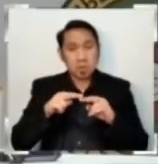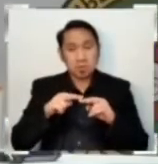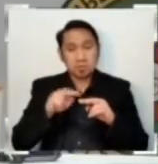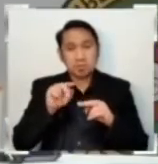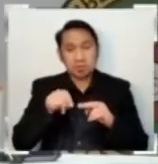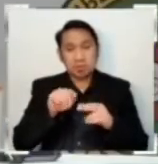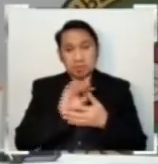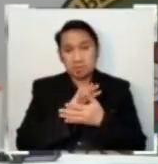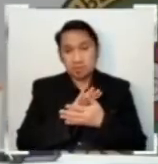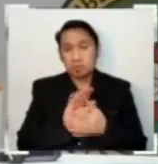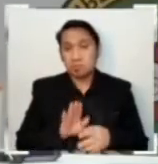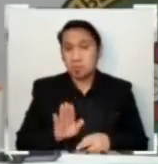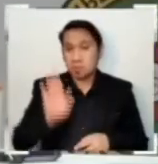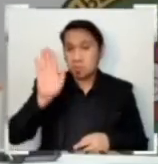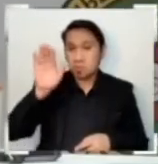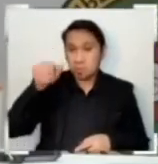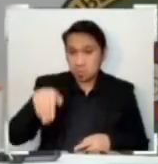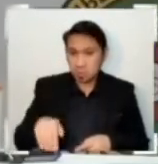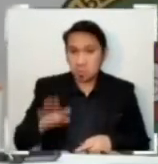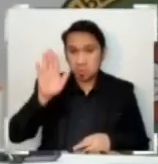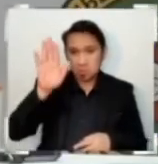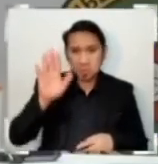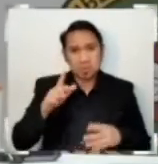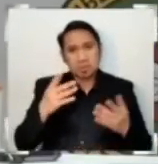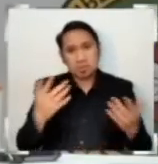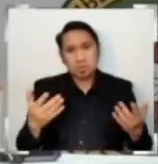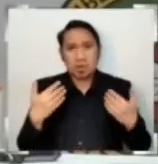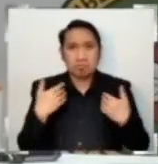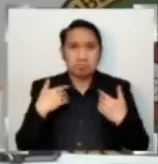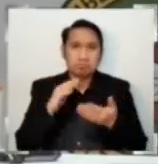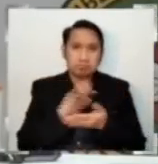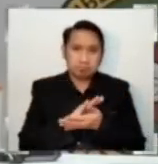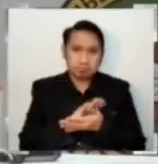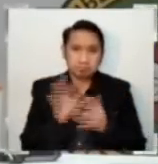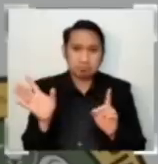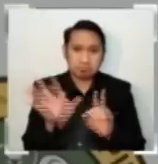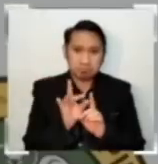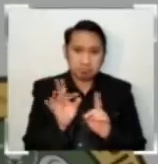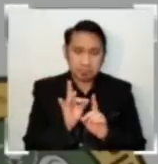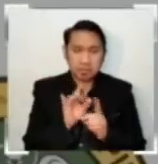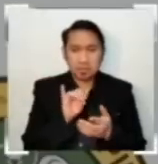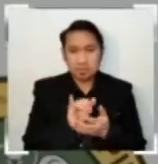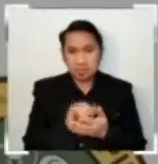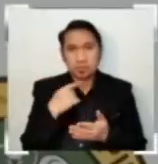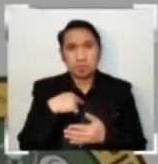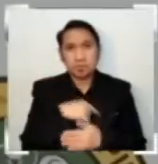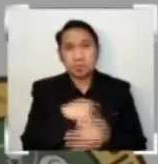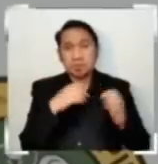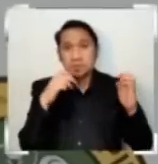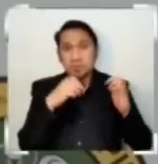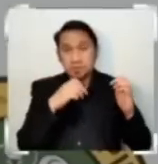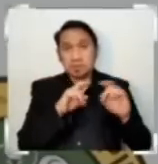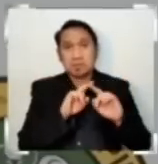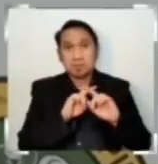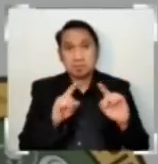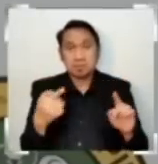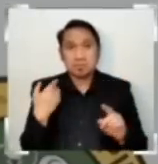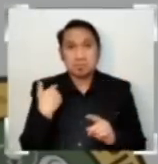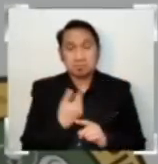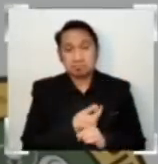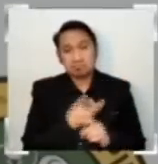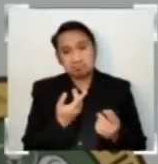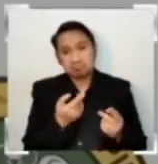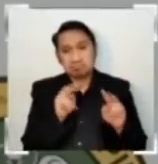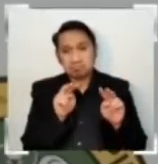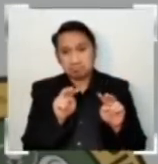pagbaba, pagkakaroon ng kaso ng COVID-19. Expected po natin yan. Pero ngayon, base sa ating pagmomonitor,